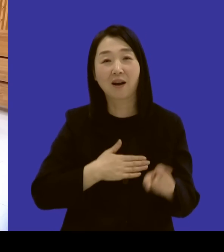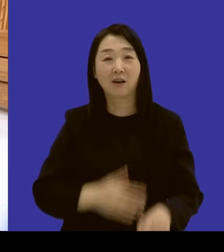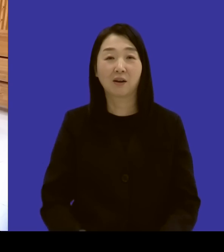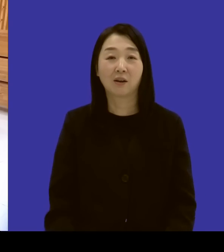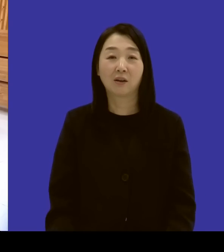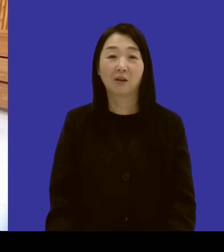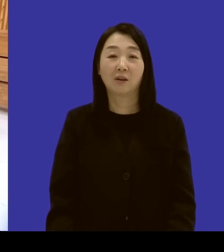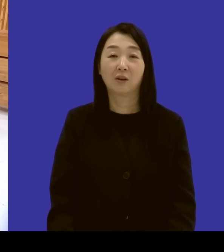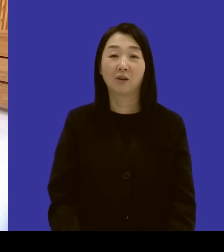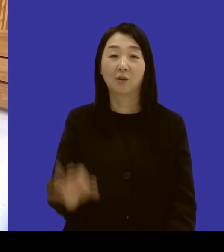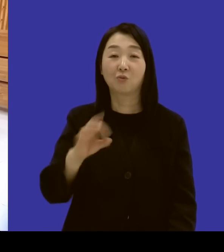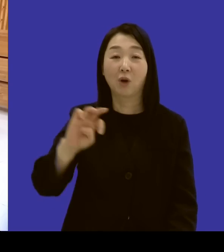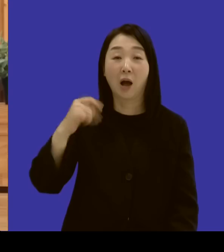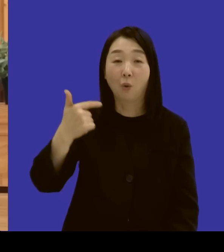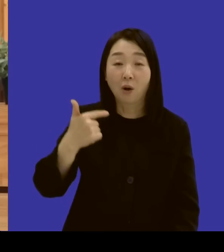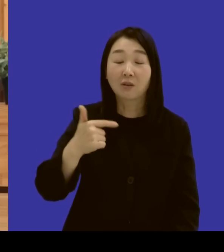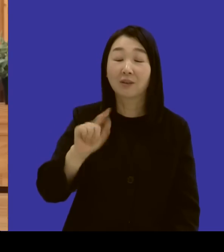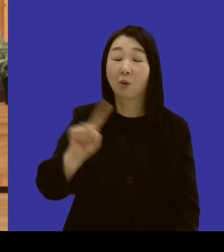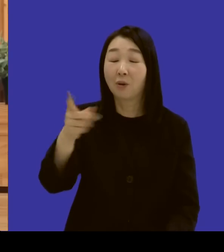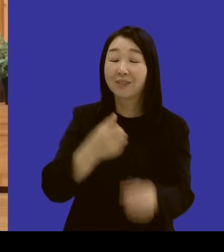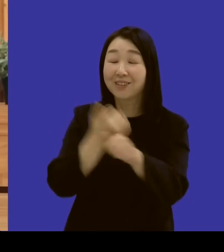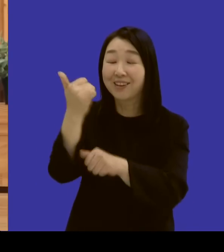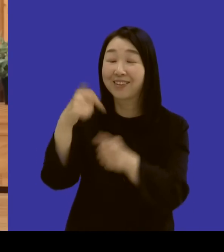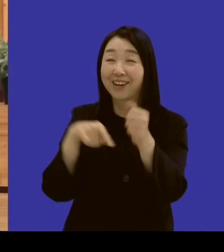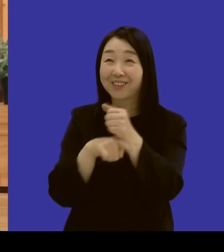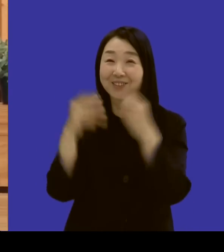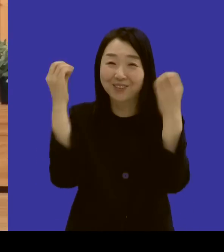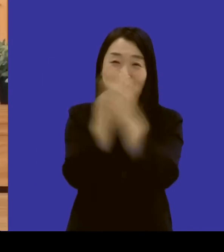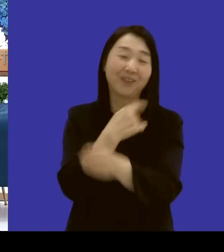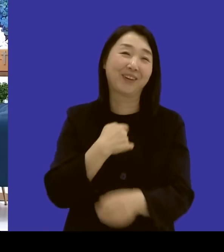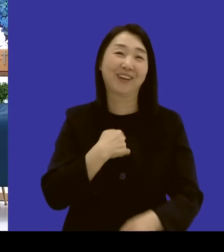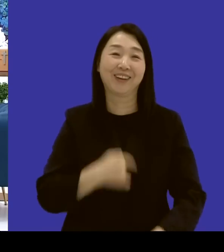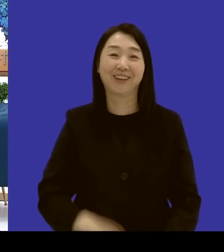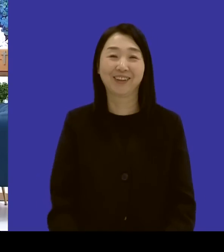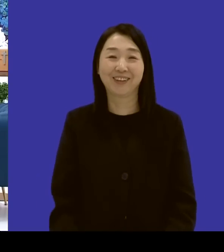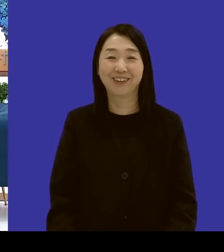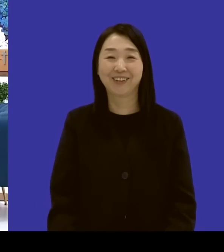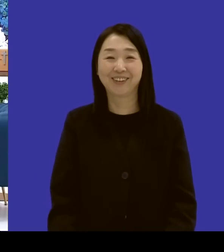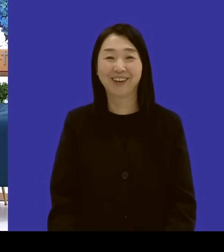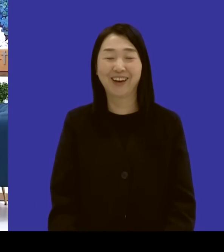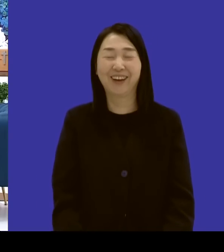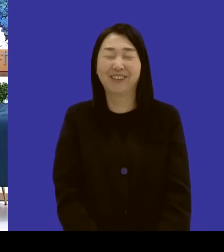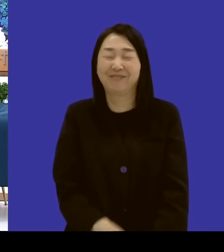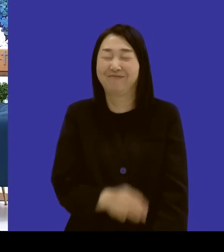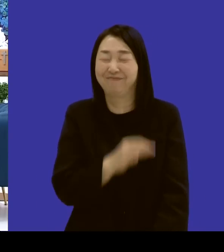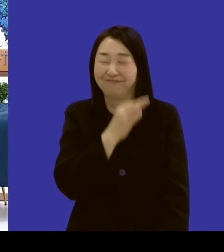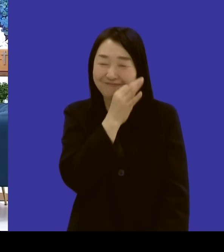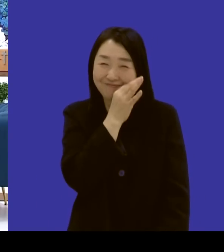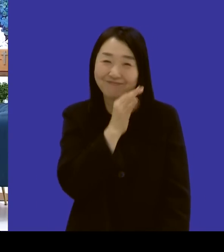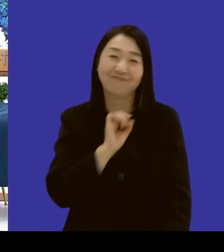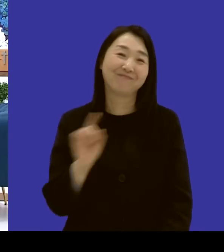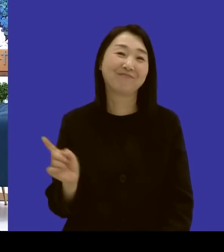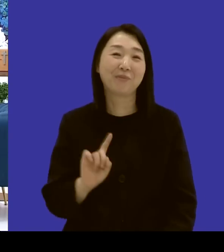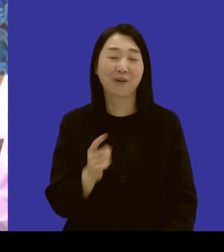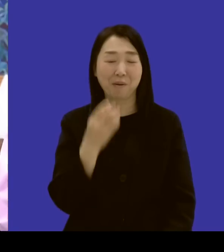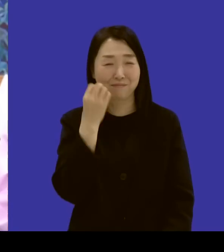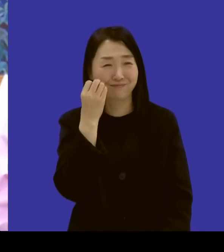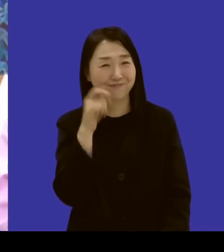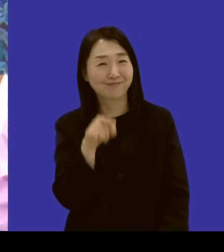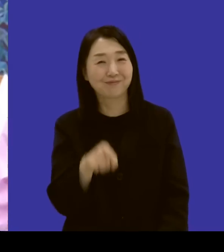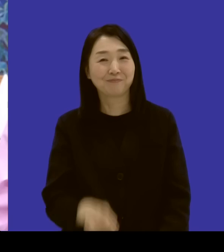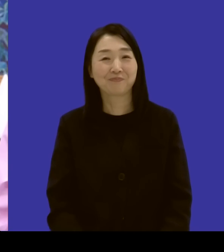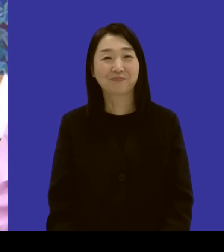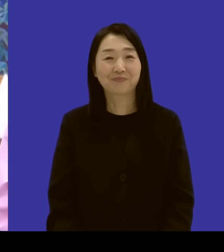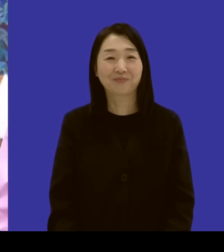너 승리했다 그건 줄 알았어요 지금. 유아원에 네네. 그러니까 유일한 진짜 죄송합니다. 신박하다.